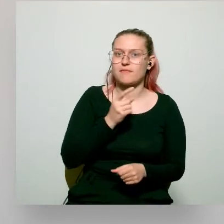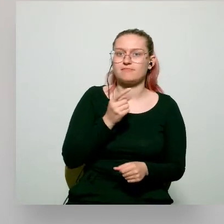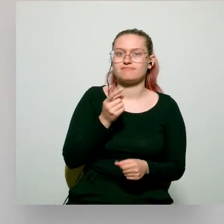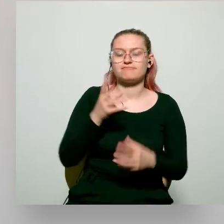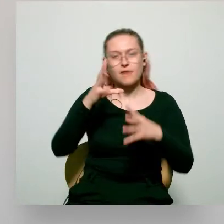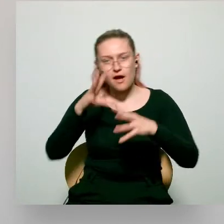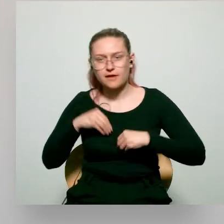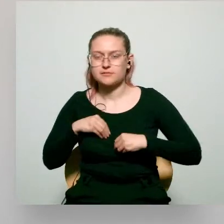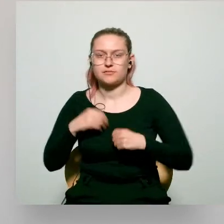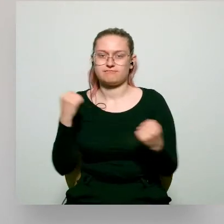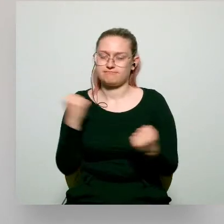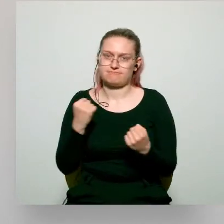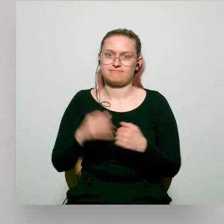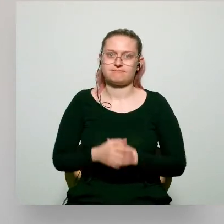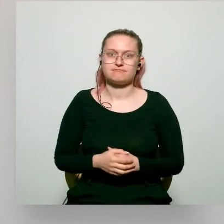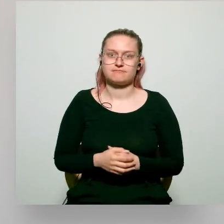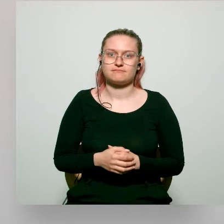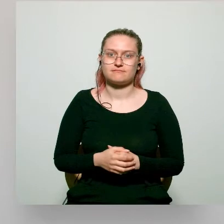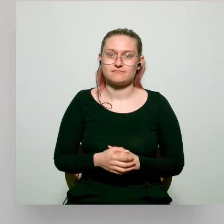Kijów jest przykładem tej dwujęzyczności,